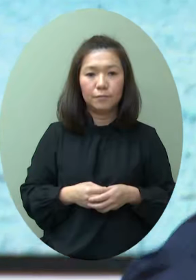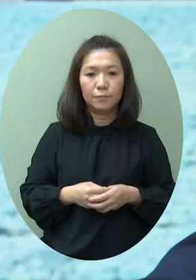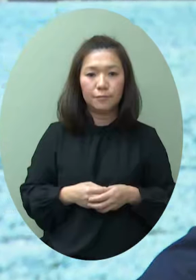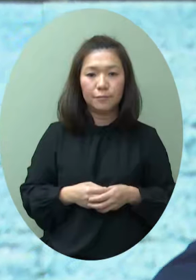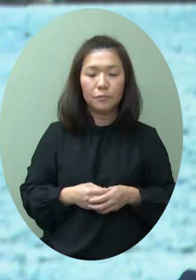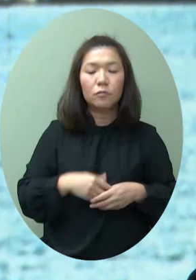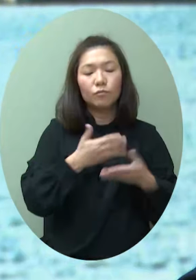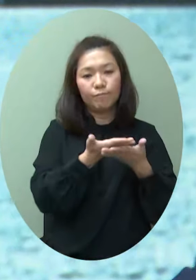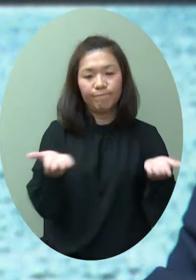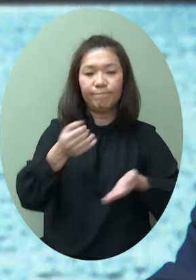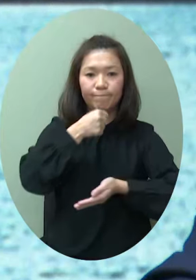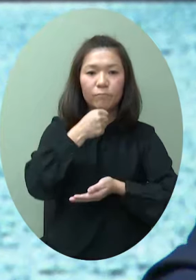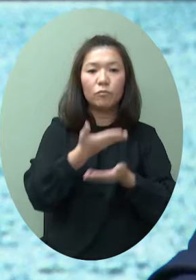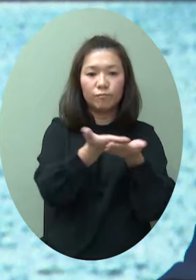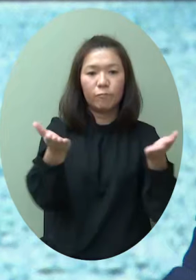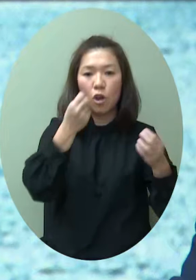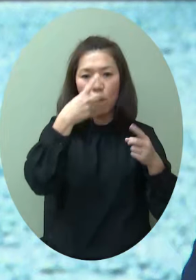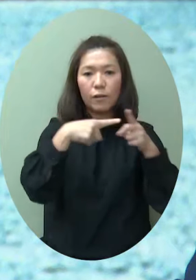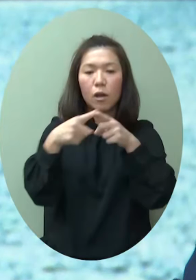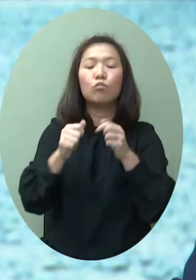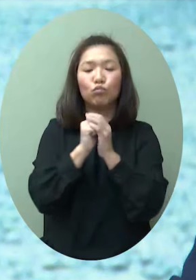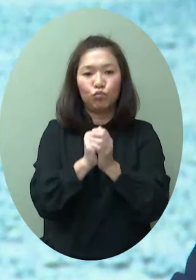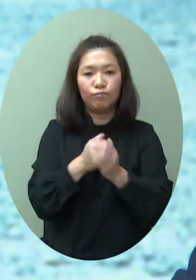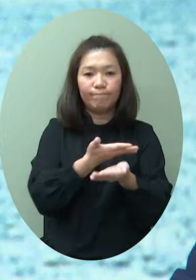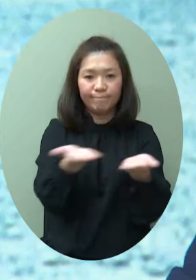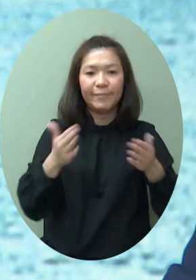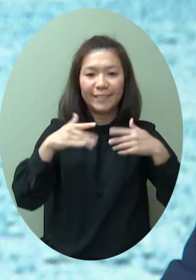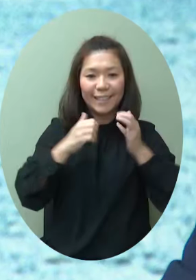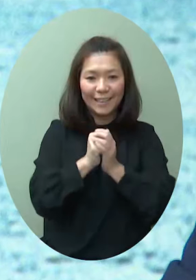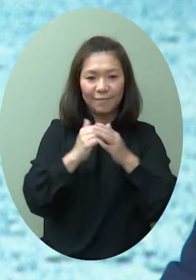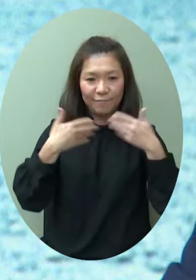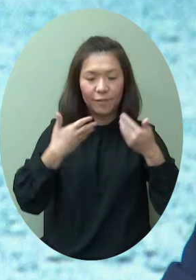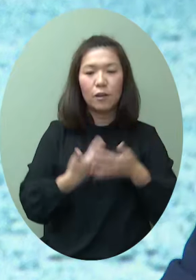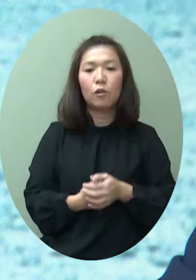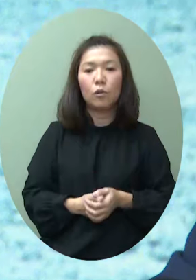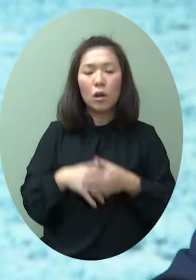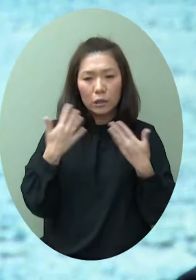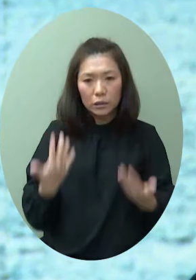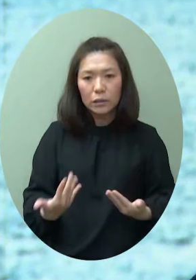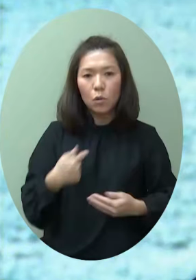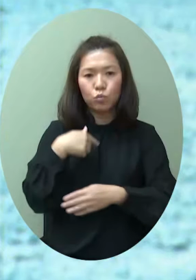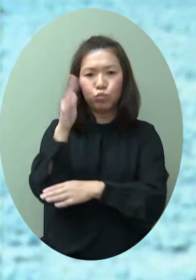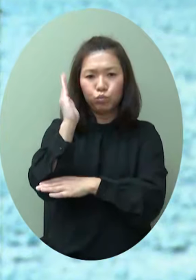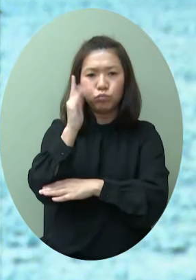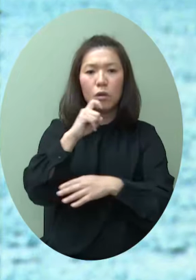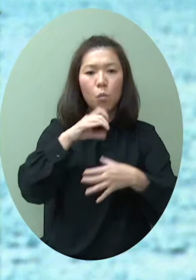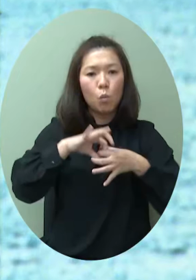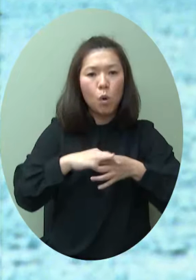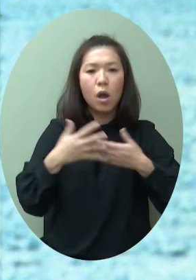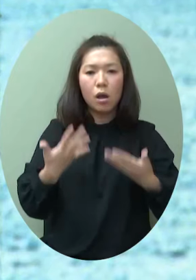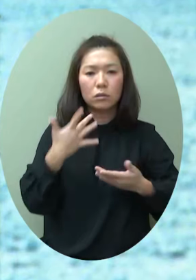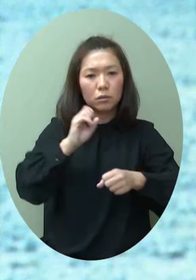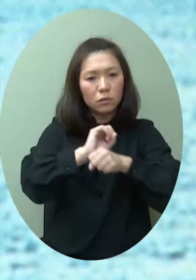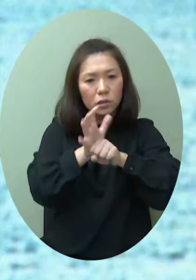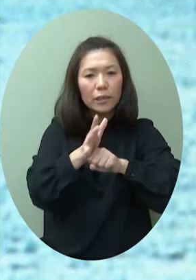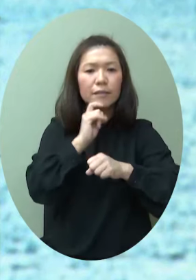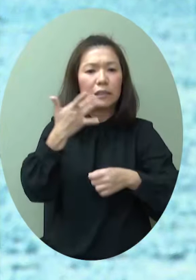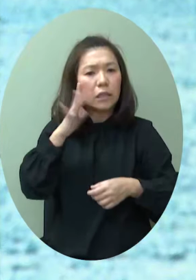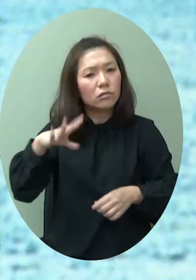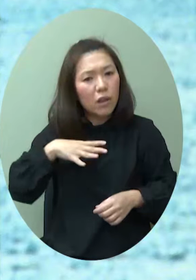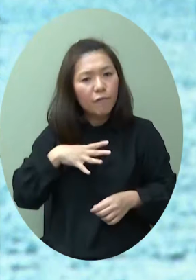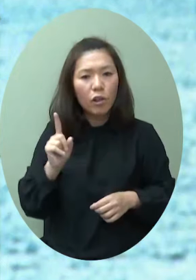各位传媒朋友，各位香港市民，首先在这里恭祝大家新年快乐。我现在会汇报一下香港新冠病毒的最新